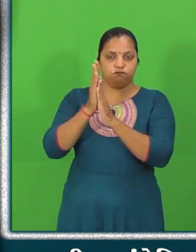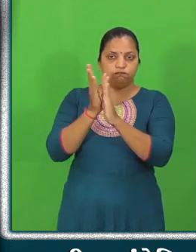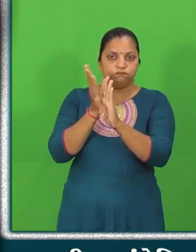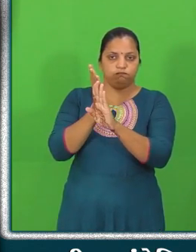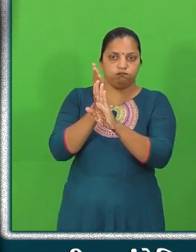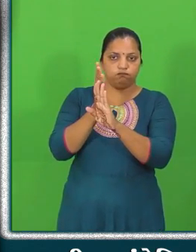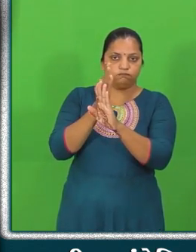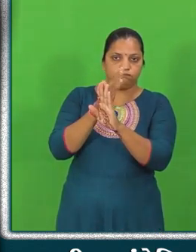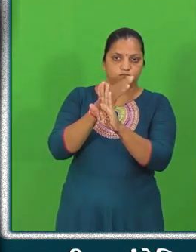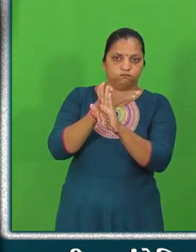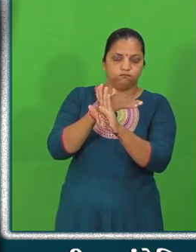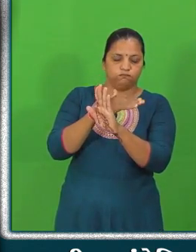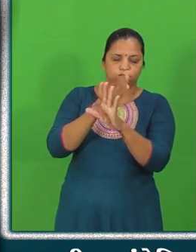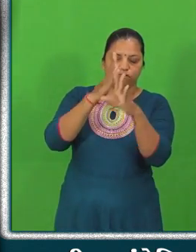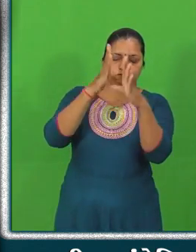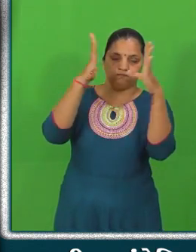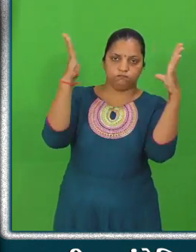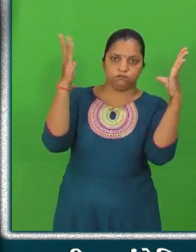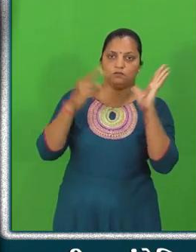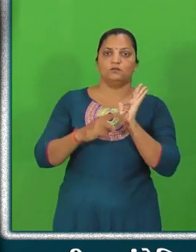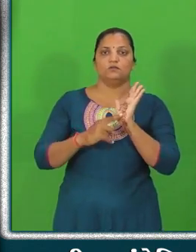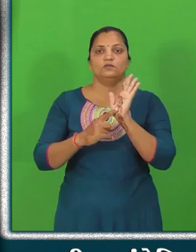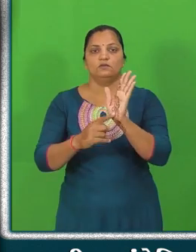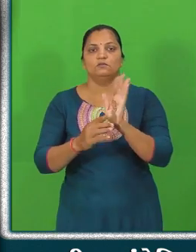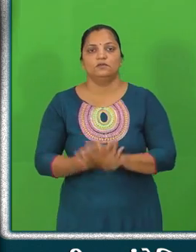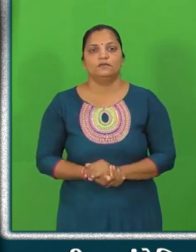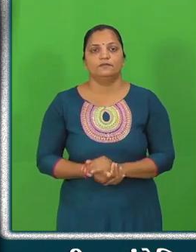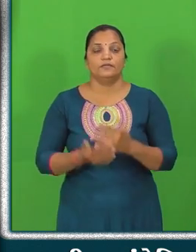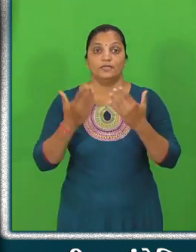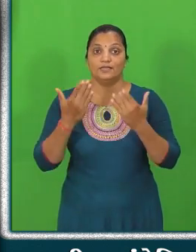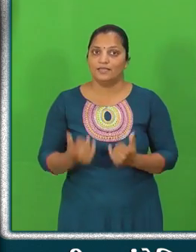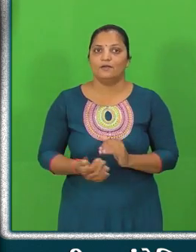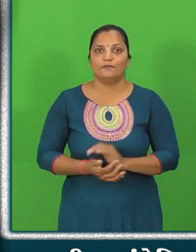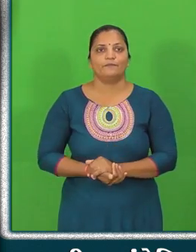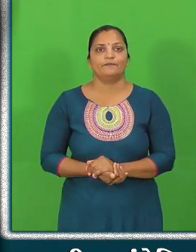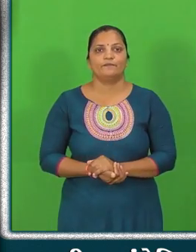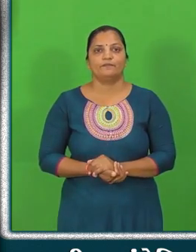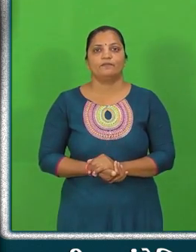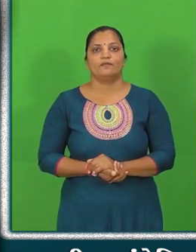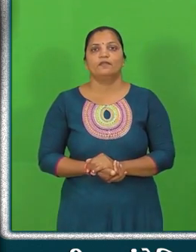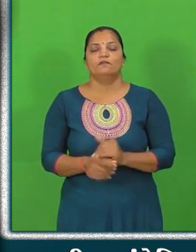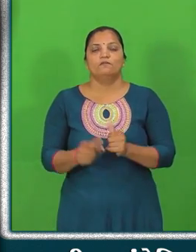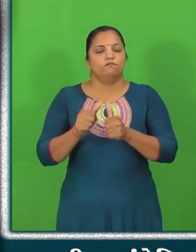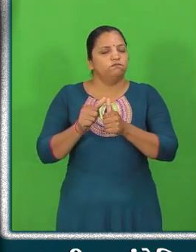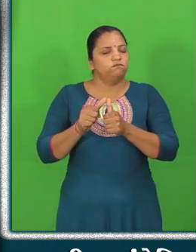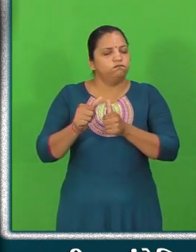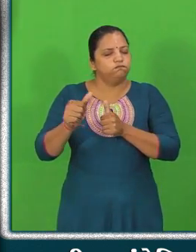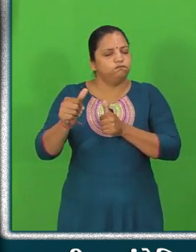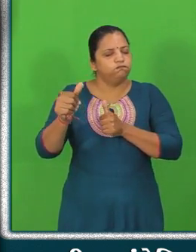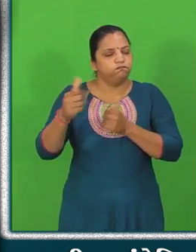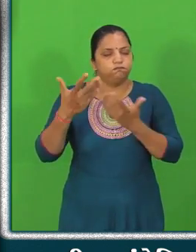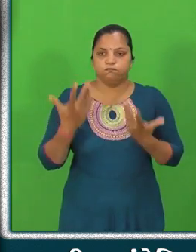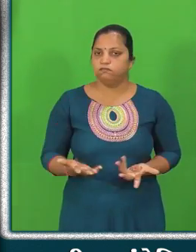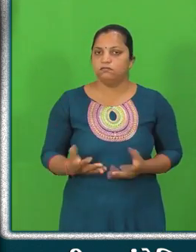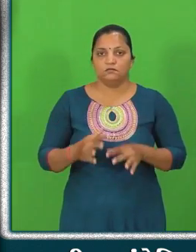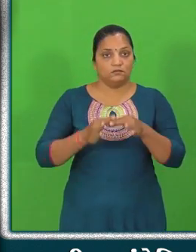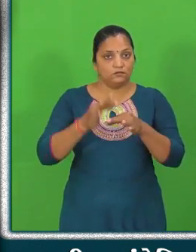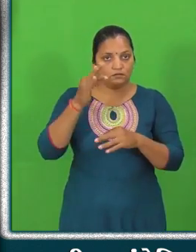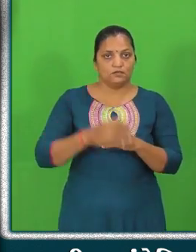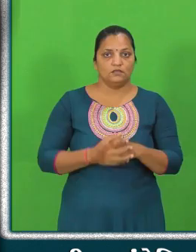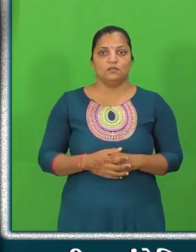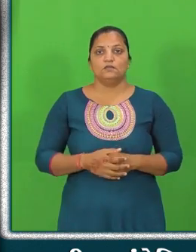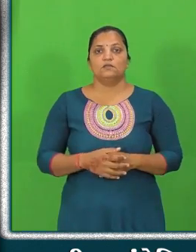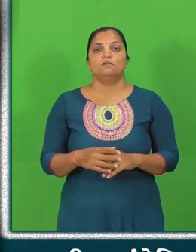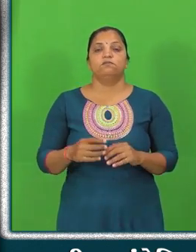ને તમે જોયું જ બિલકુલ મિત્રો. અહીંયા પ્રતિબિંબનું સ્થાન અનંત અંતરે છે, પ્રતિબિંબનો